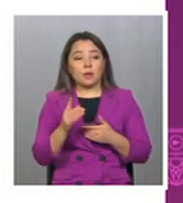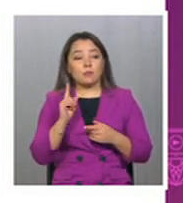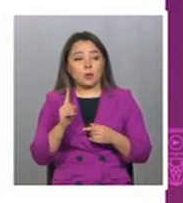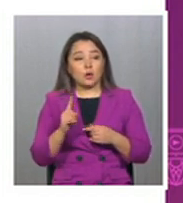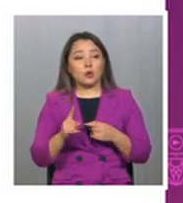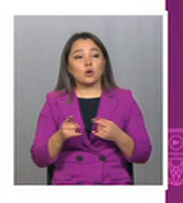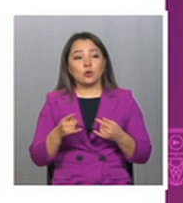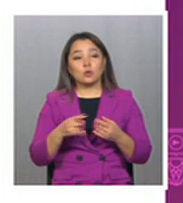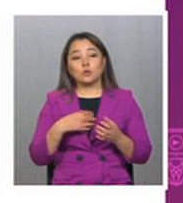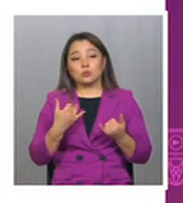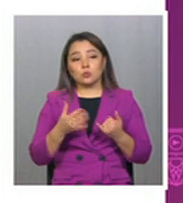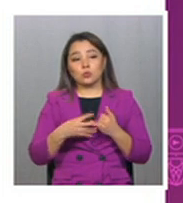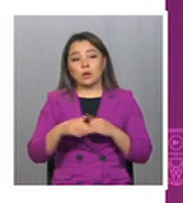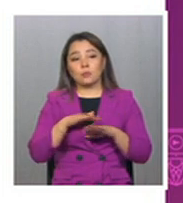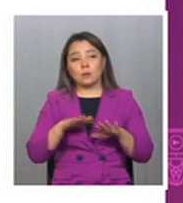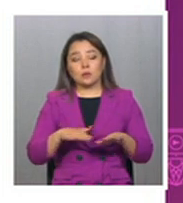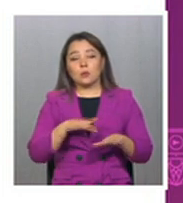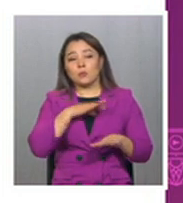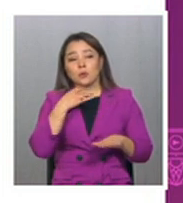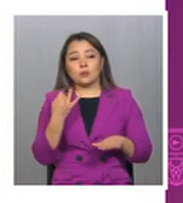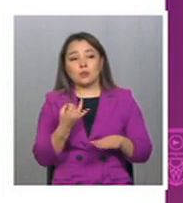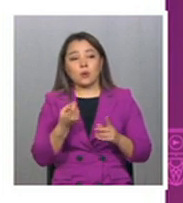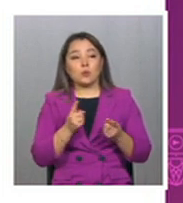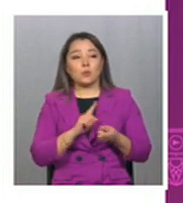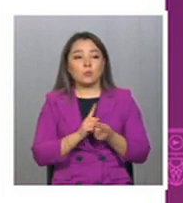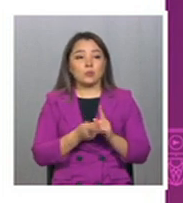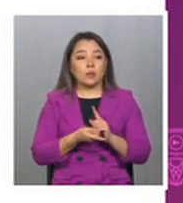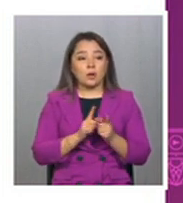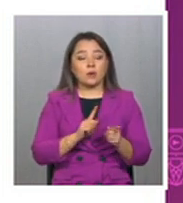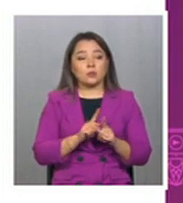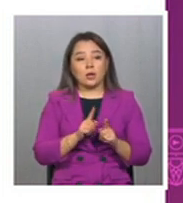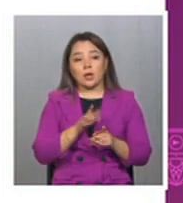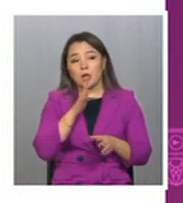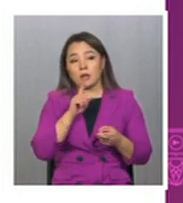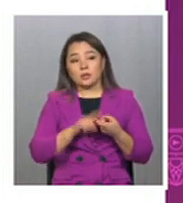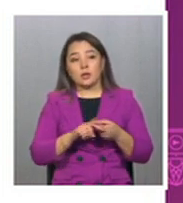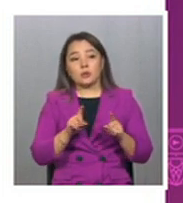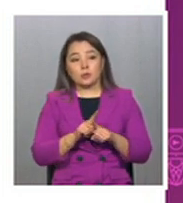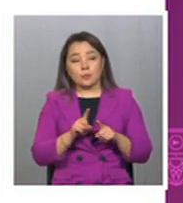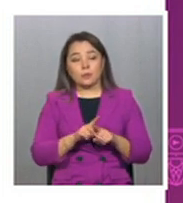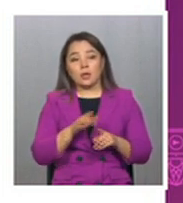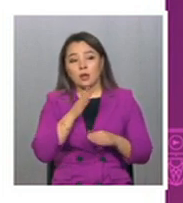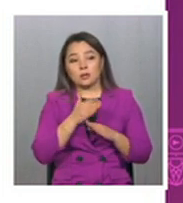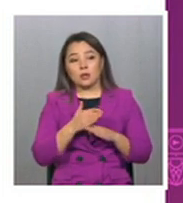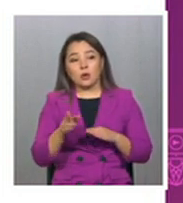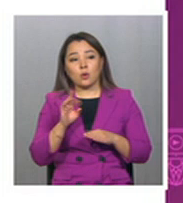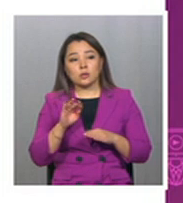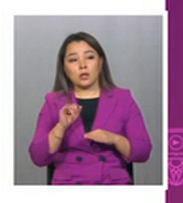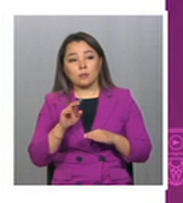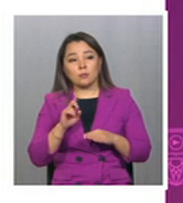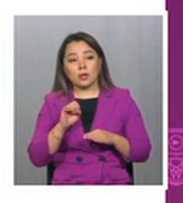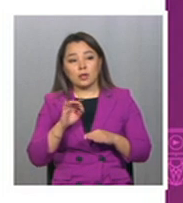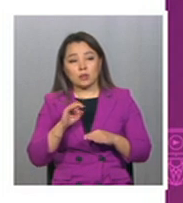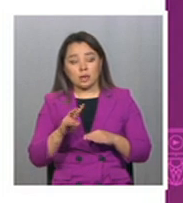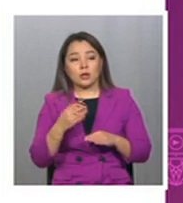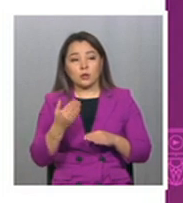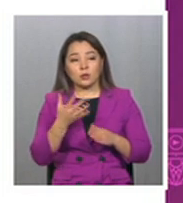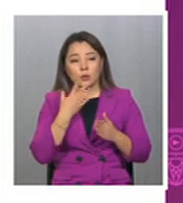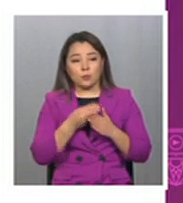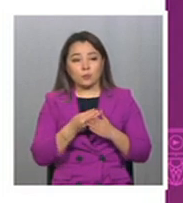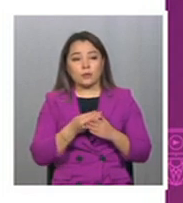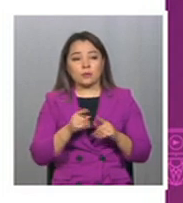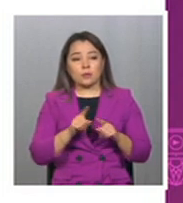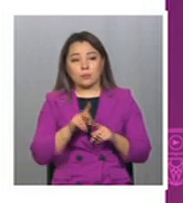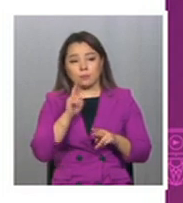дүниеде не қилы ғажайып құбылыстар бола беретіні тәрізді, бертін келе қожа бергеннің құйрығы үзіліп түсіп